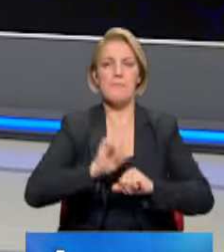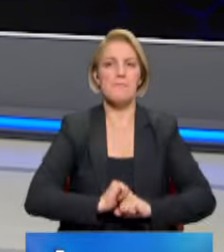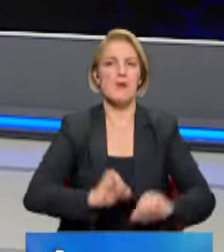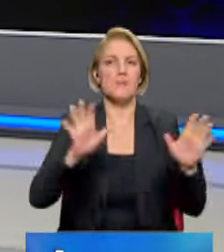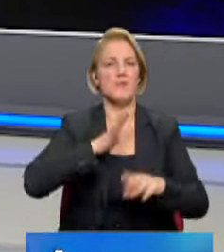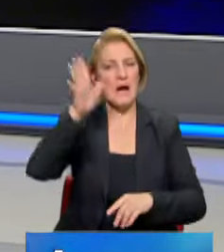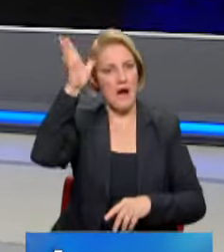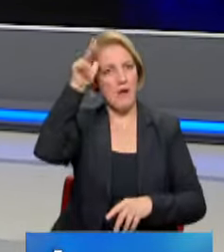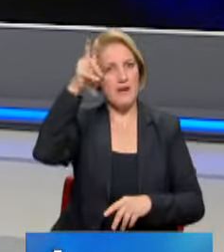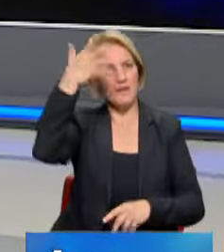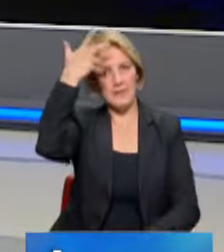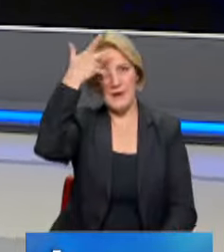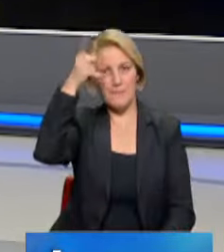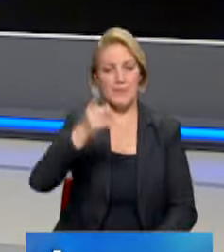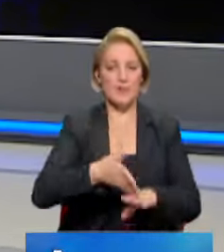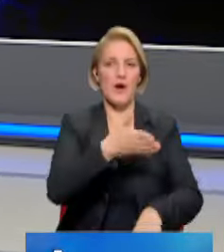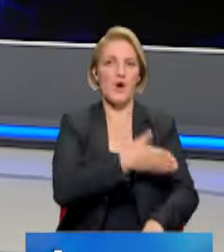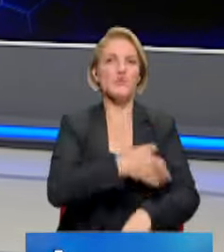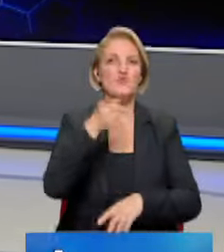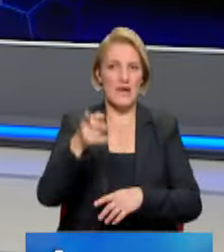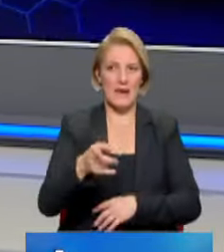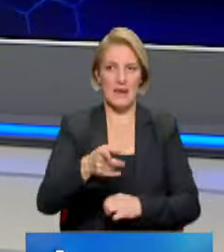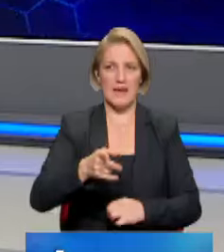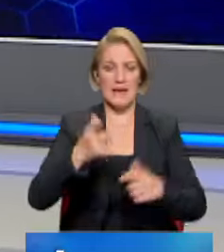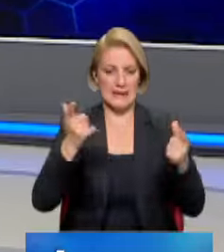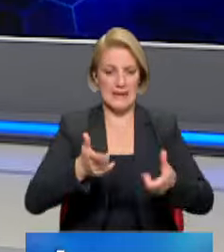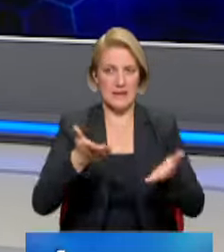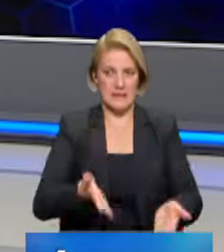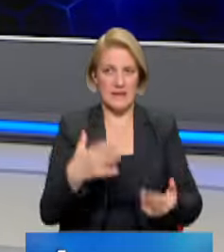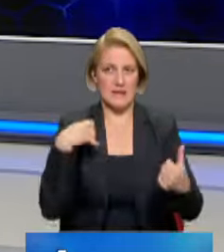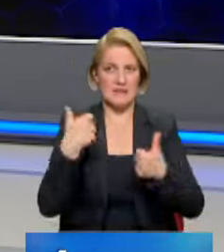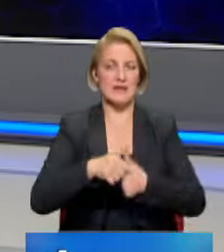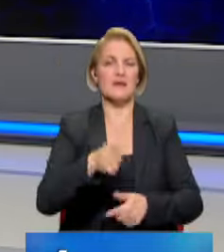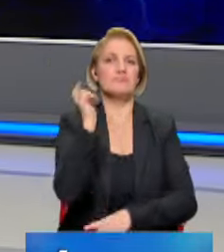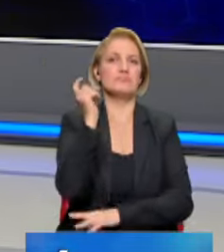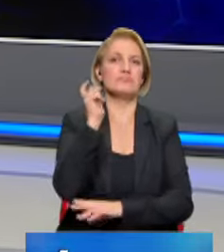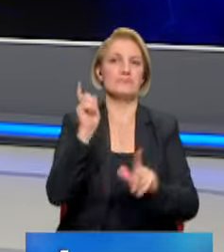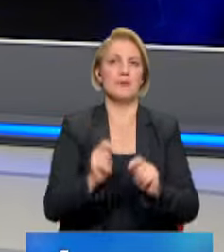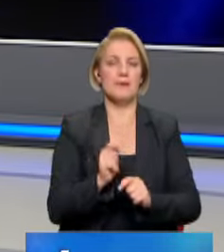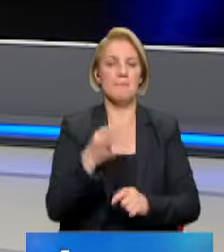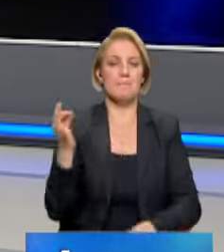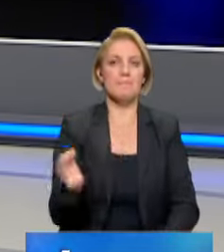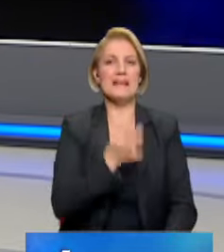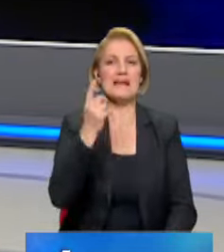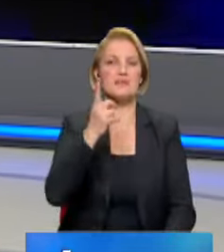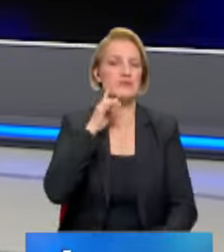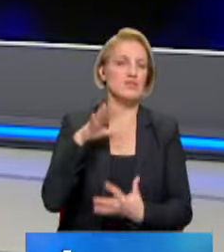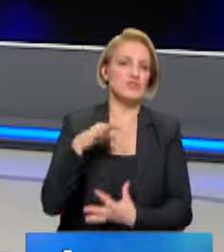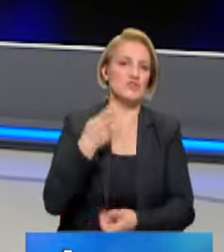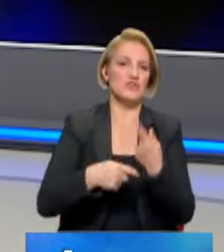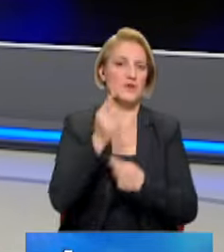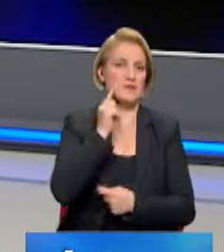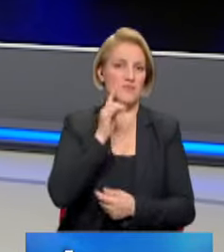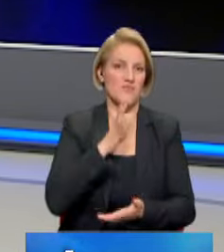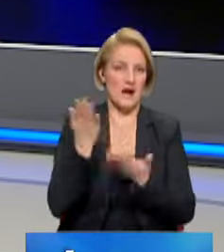Birleşik Devletleri'nde Trump daha önce suikaste uğradığı yerde yeniden mitinge çıktı. Yanında milyarder bir iş insanı da vardı.